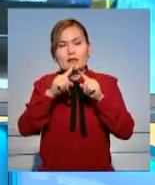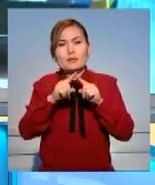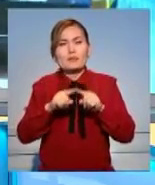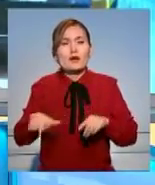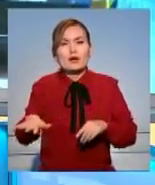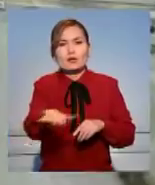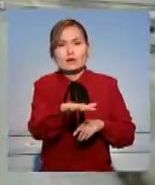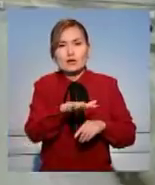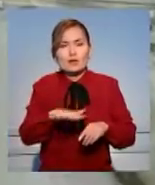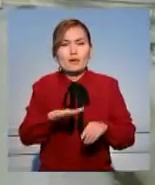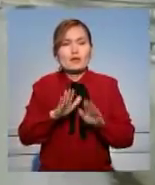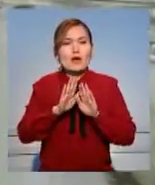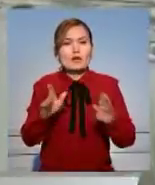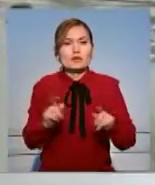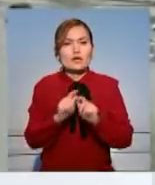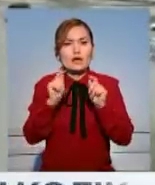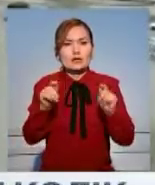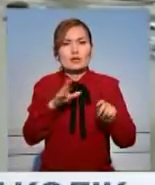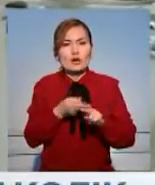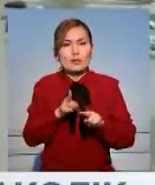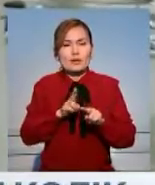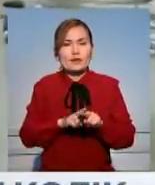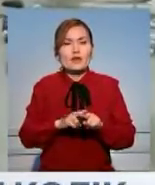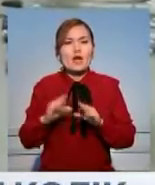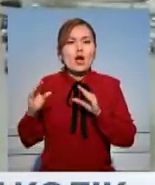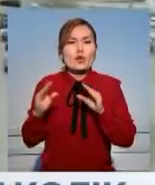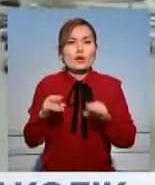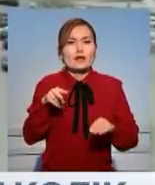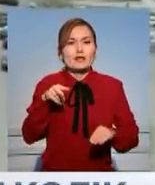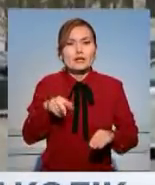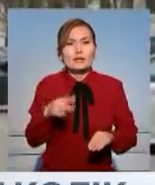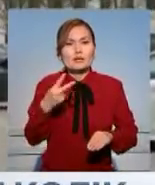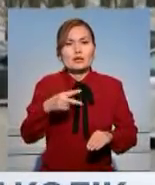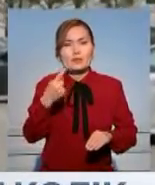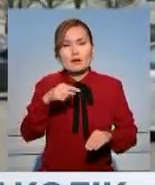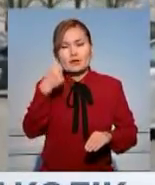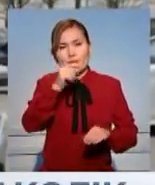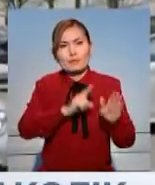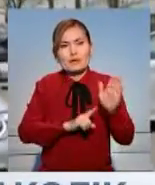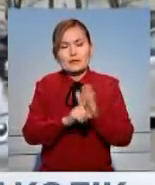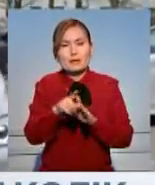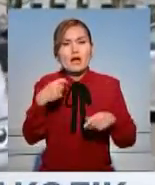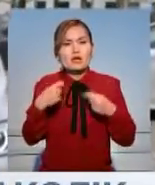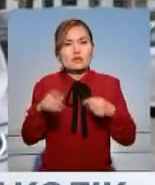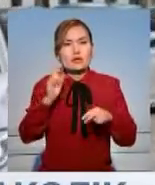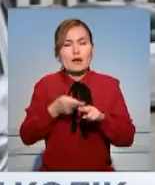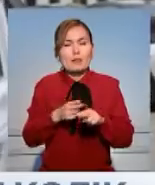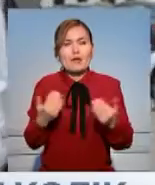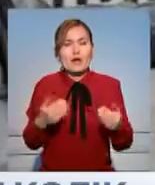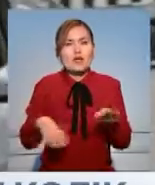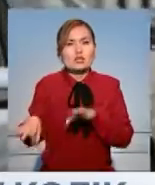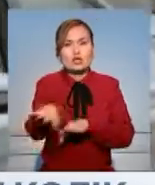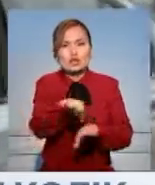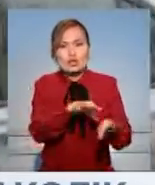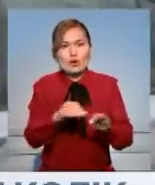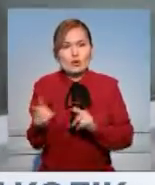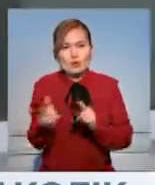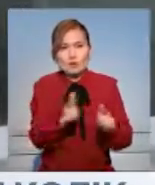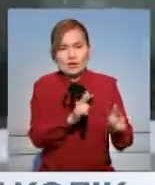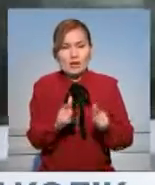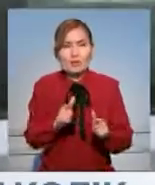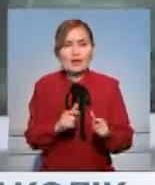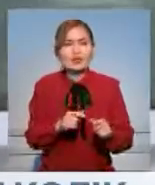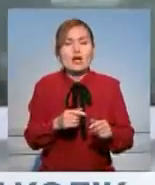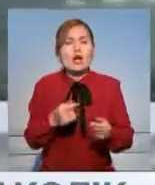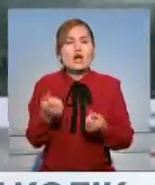салуды көздеп отыр. Құрастырушылардың айтуынша бұл көліктер 2021 жылдан бастап сатылады. Қазір жоба сынақтан өткізіліп жатыр.